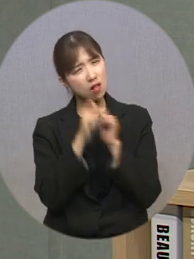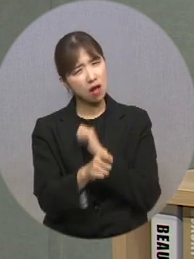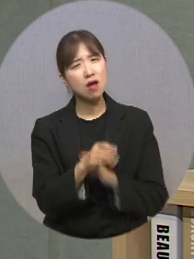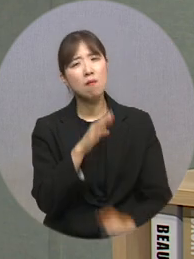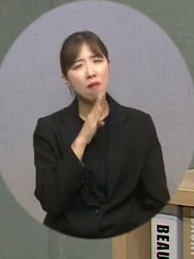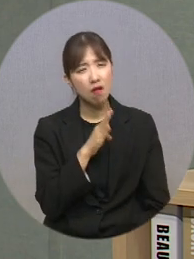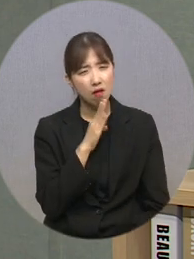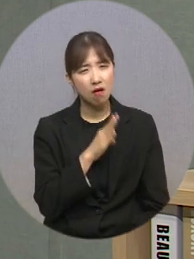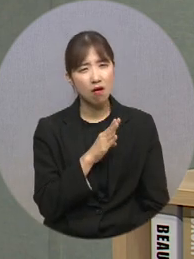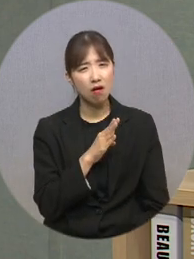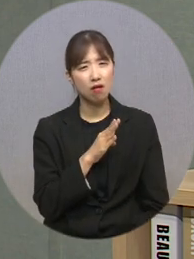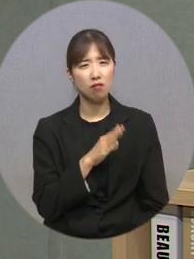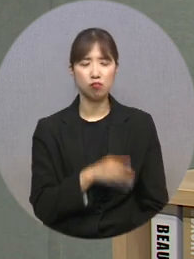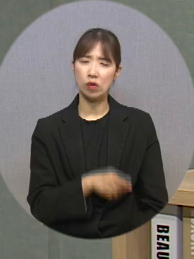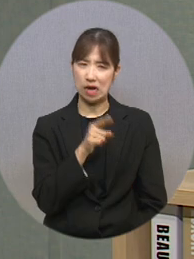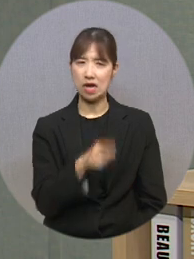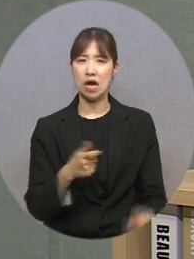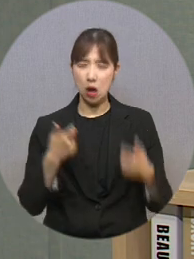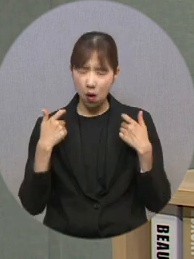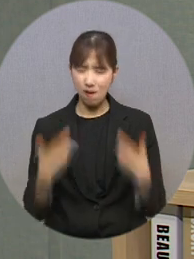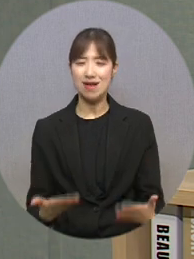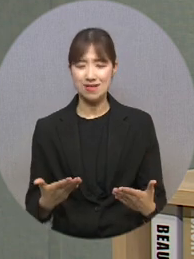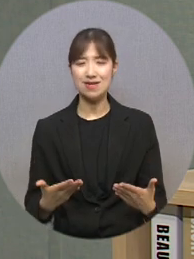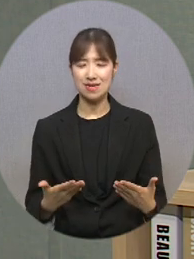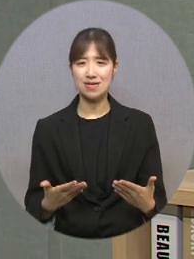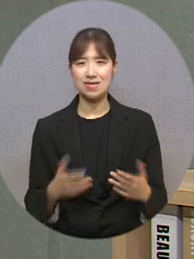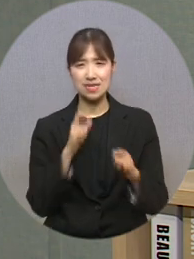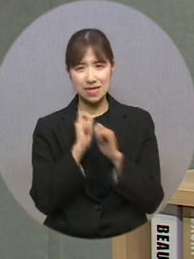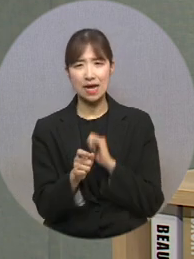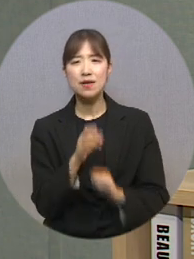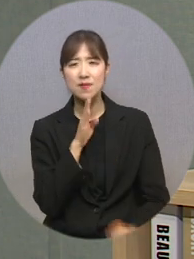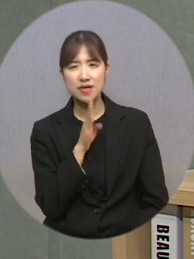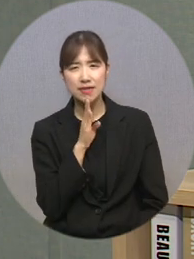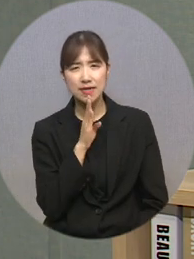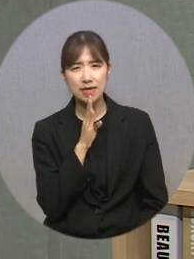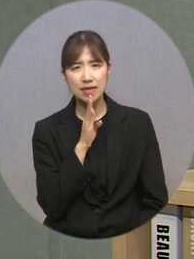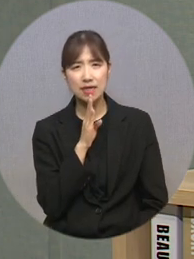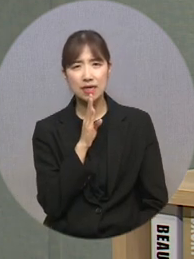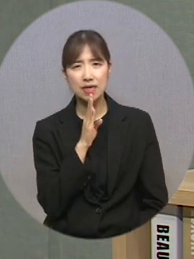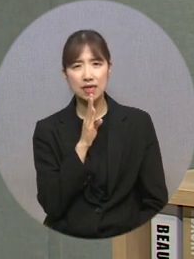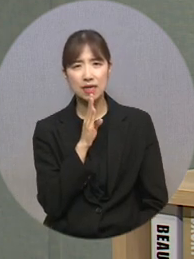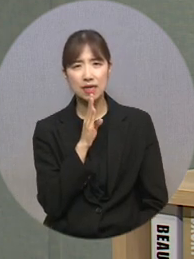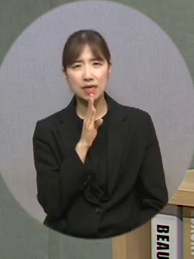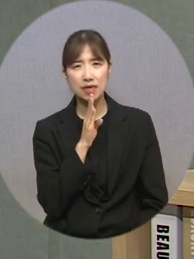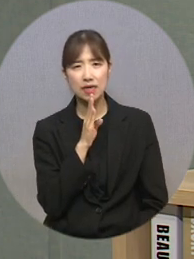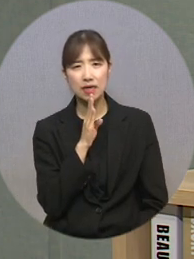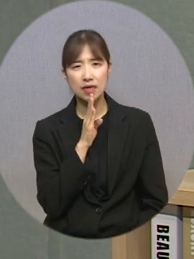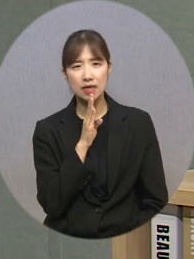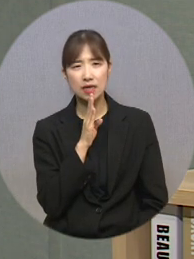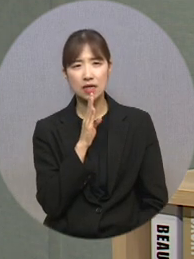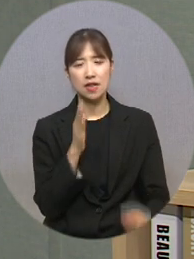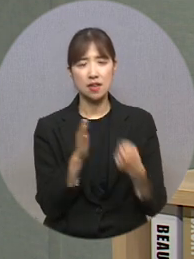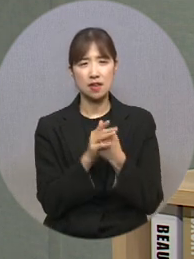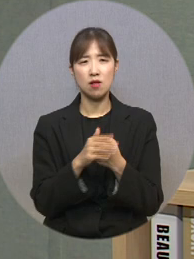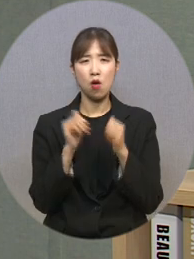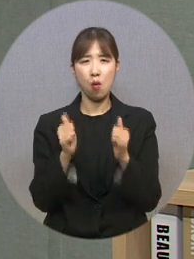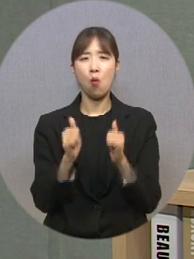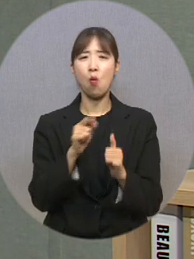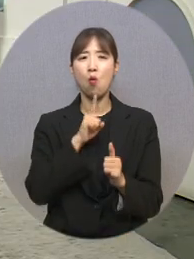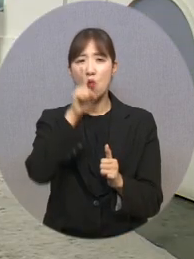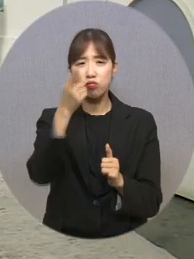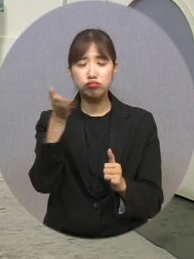사기인지 아, 저거는 분명히 똑 떨어지는 사기꾼, 사기 범죄다. 그래서